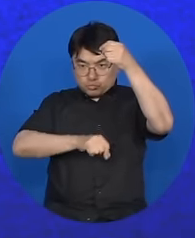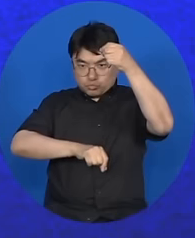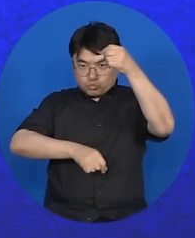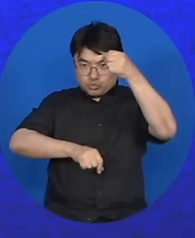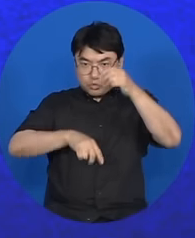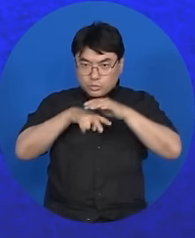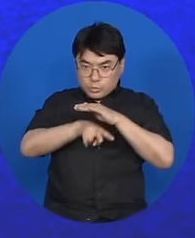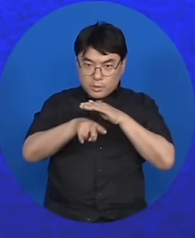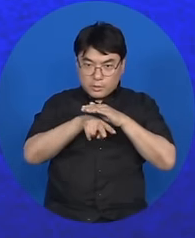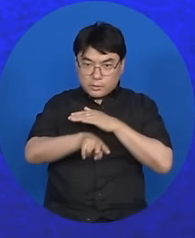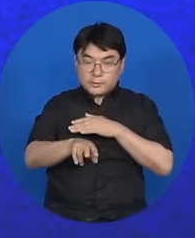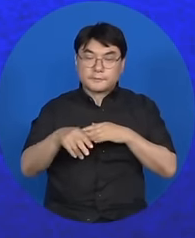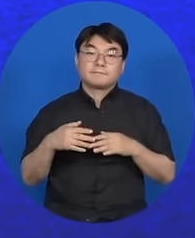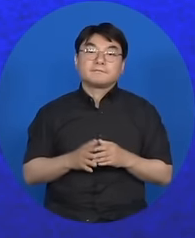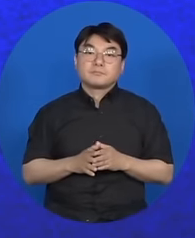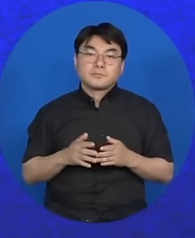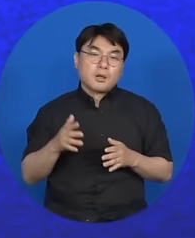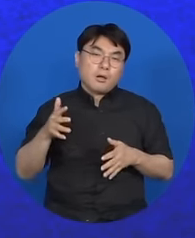어리버리한 정탐꾼들을 보십시오.